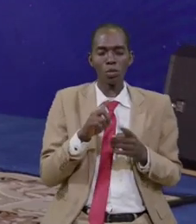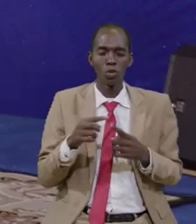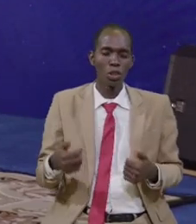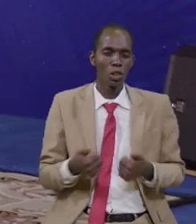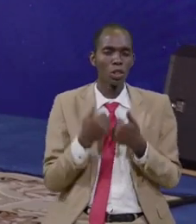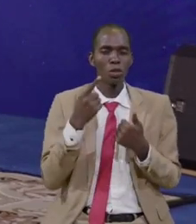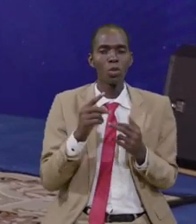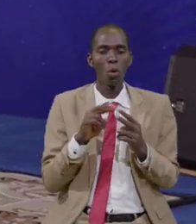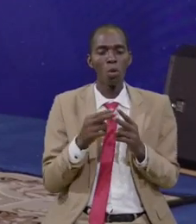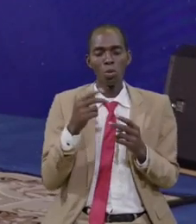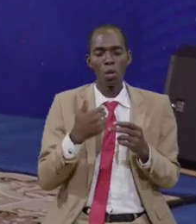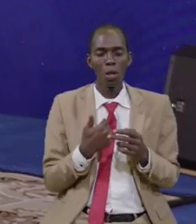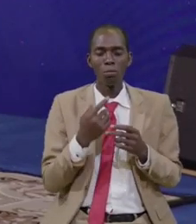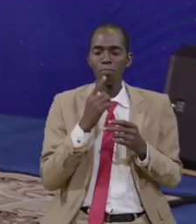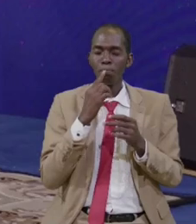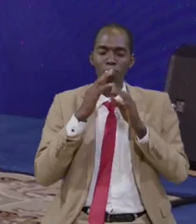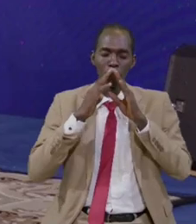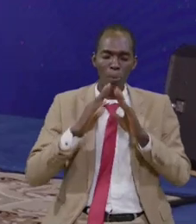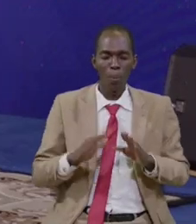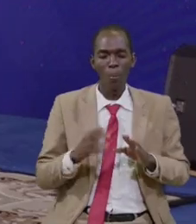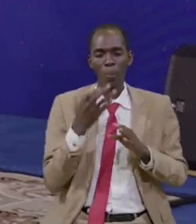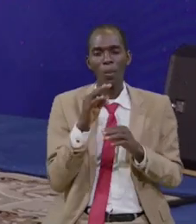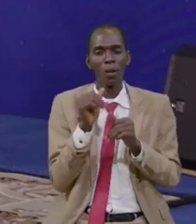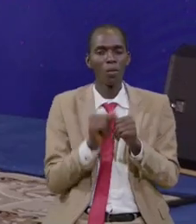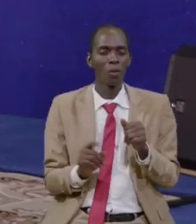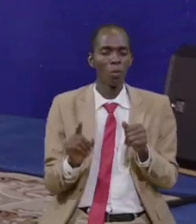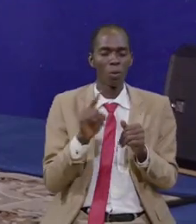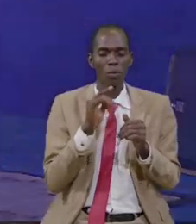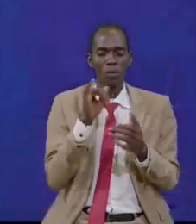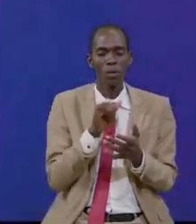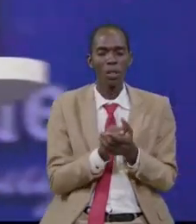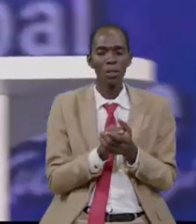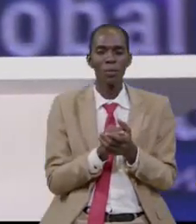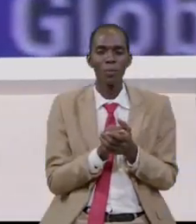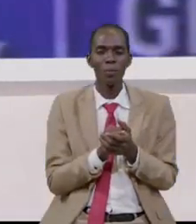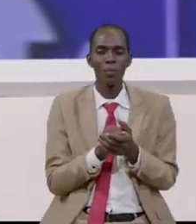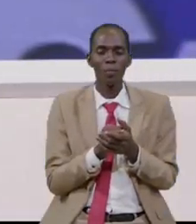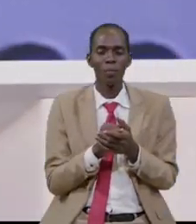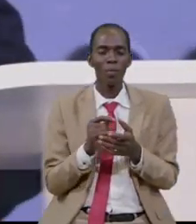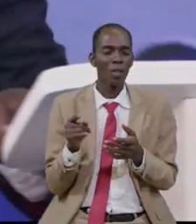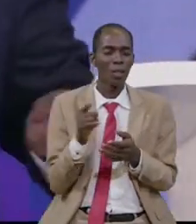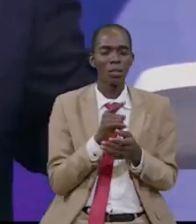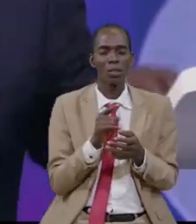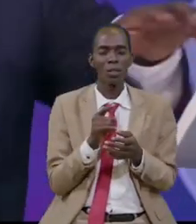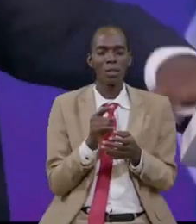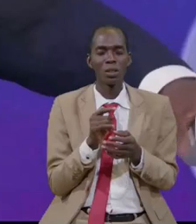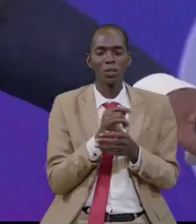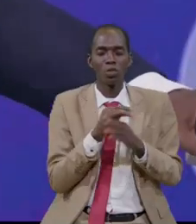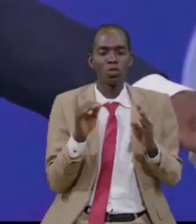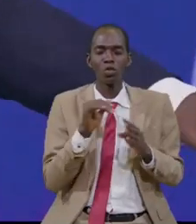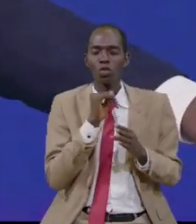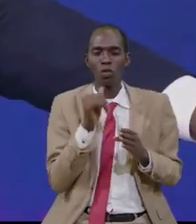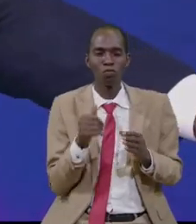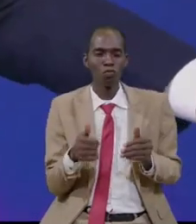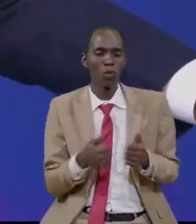tout le monde, tu as fermé la bouche à tout le monde, et personne n'ose parler. Ah,